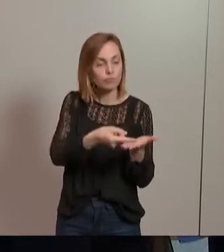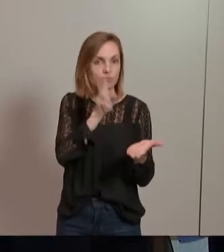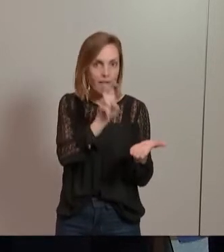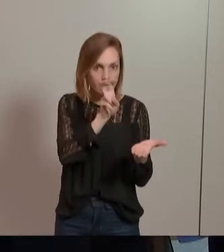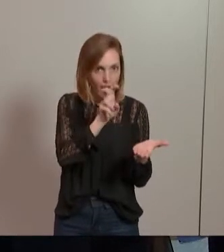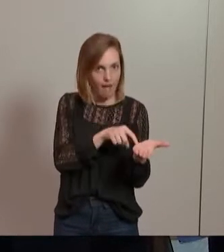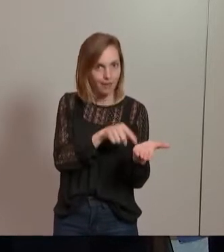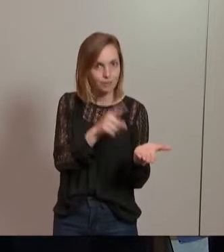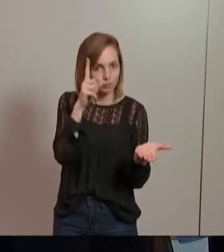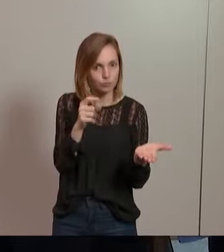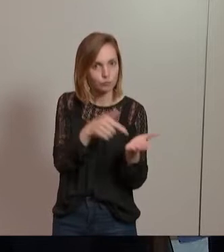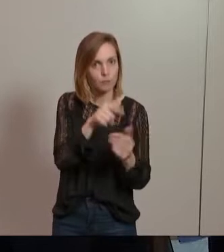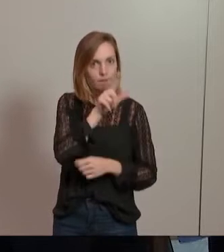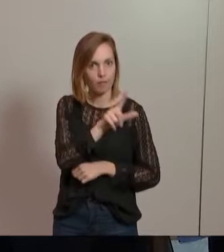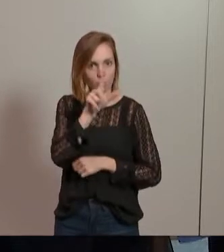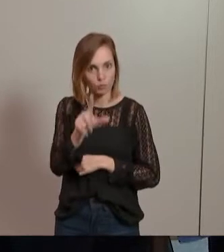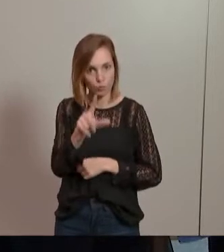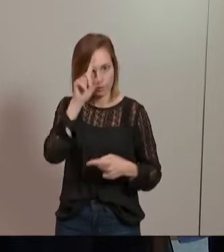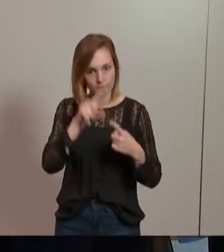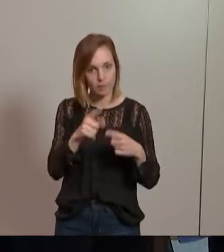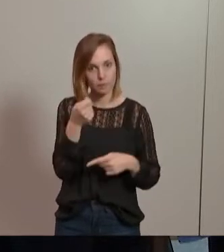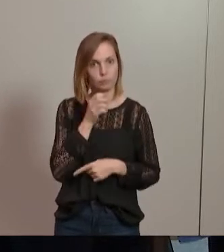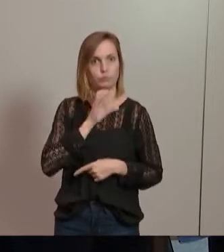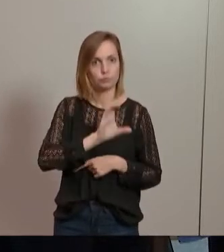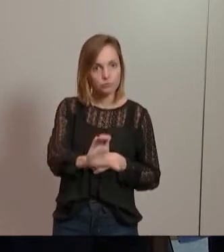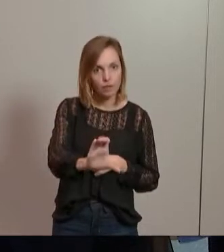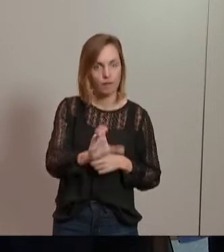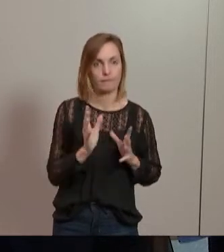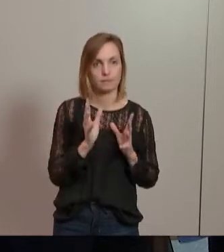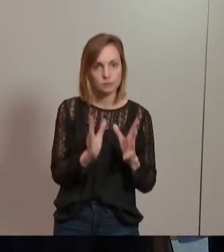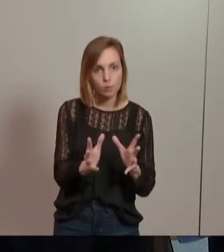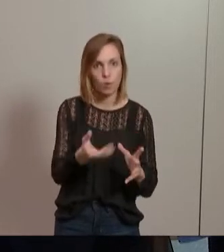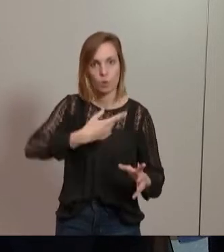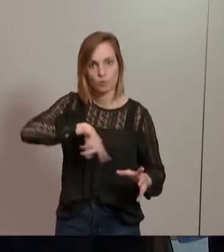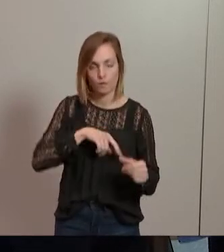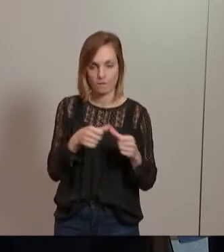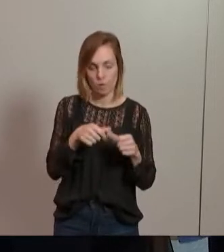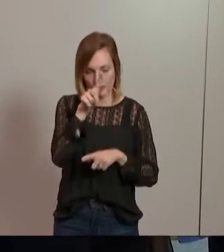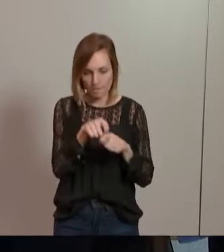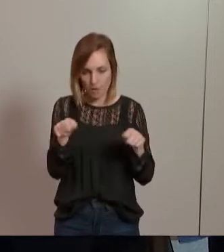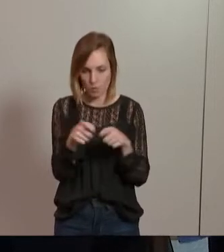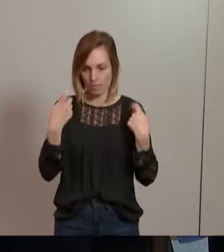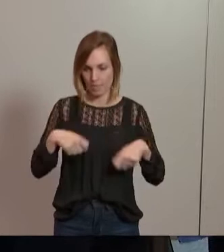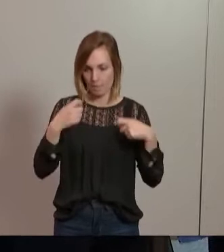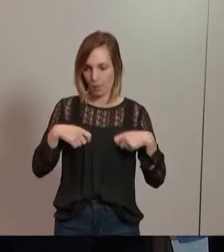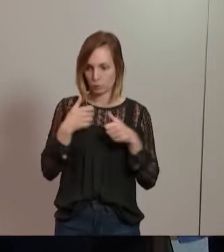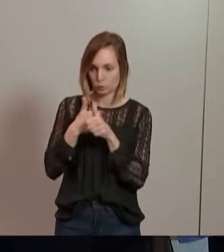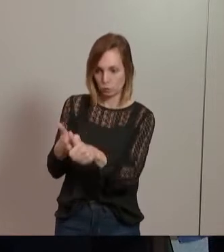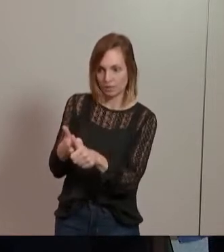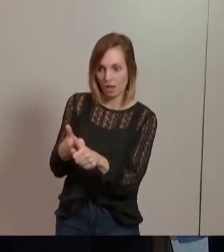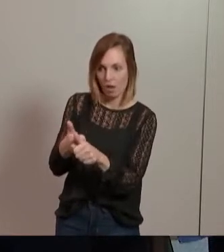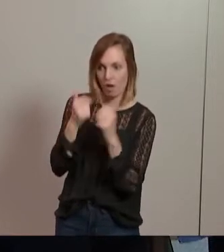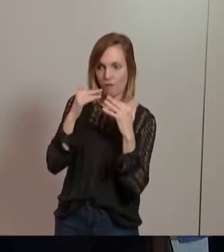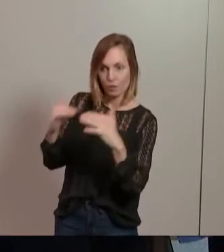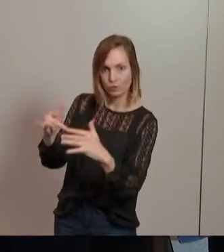dès 2022, pour notre budget d'investissement, nous allons pouvoir évaluer nos dépenses à l'aune de leur impact sur l'environnement et